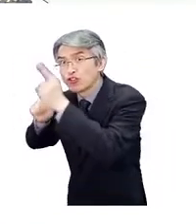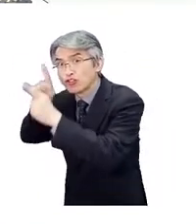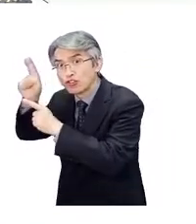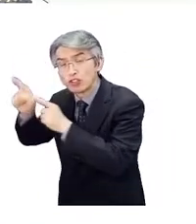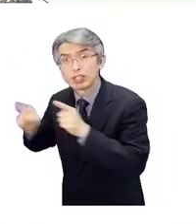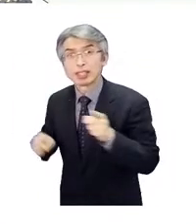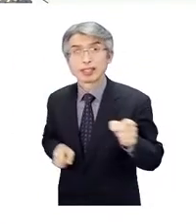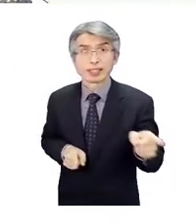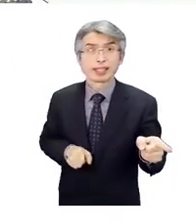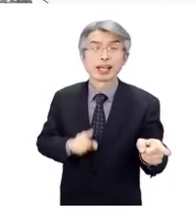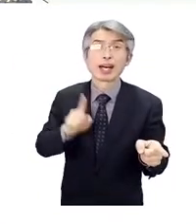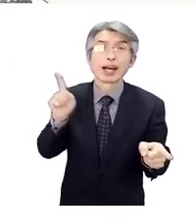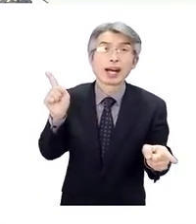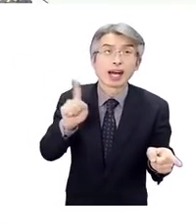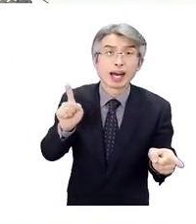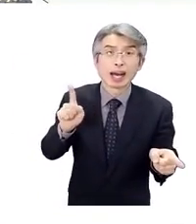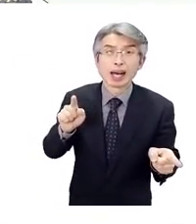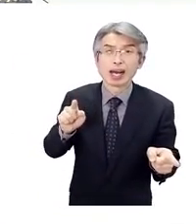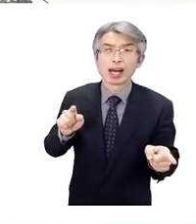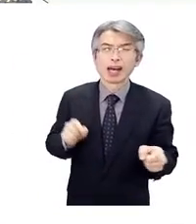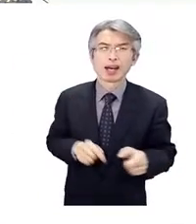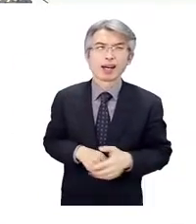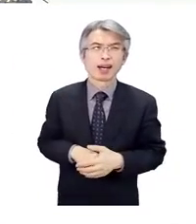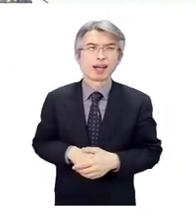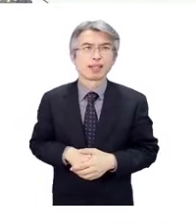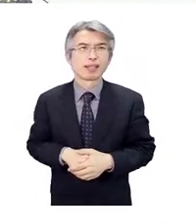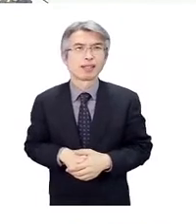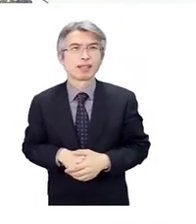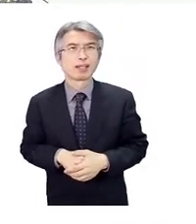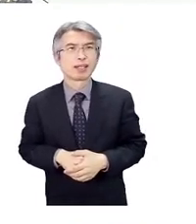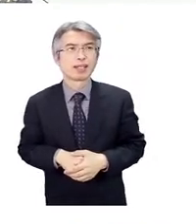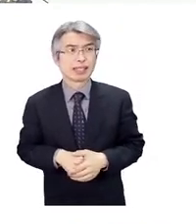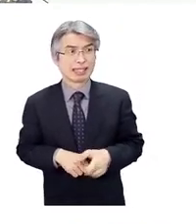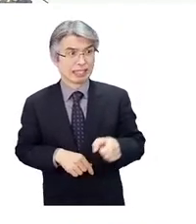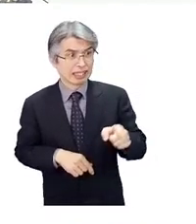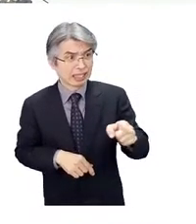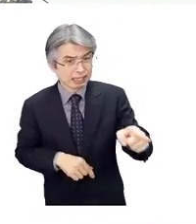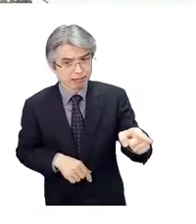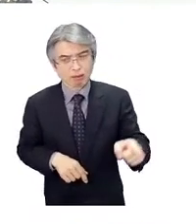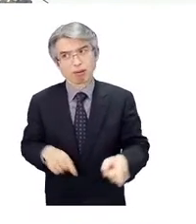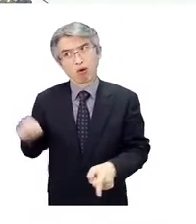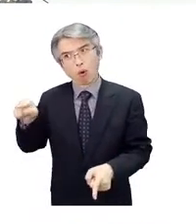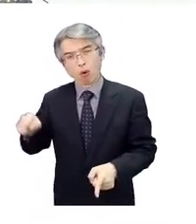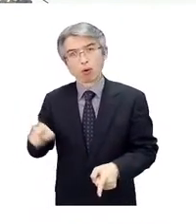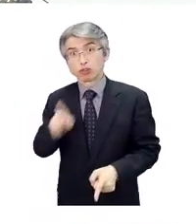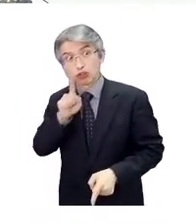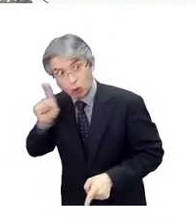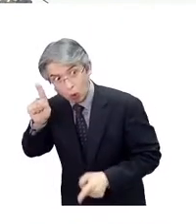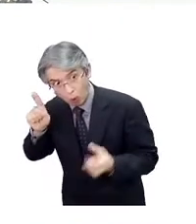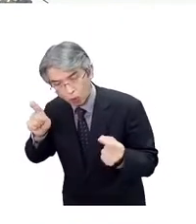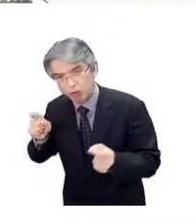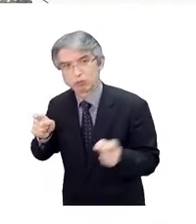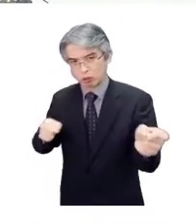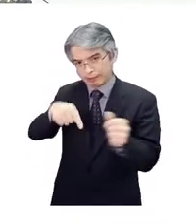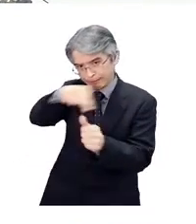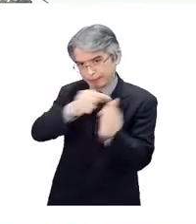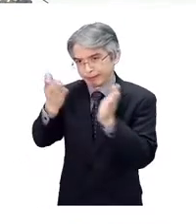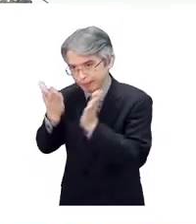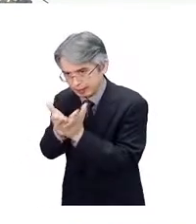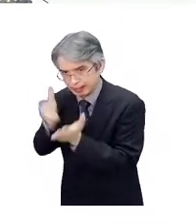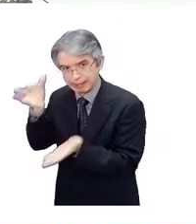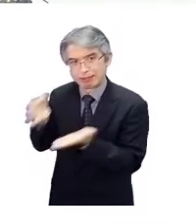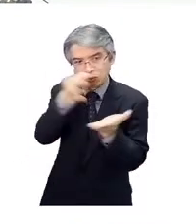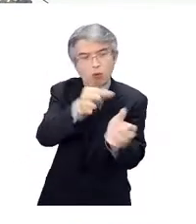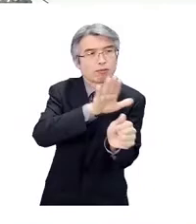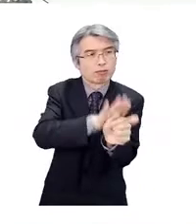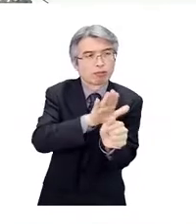종료 5일 만에 즉각적으로 지원금을 지급하는 방식으로 실질적인 도움을 주고자 하였습니다. 매출 감소에